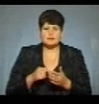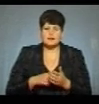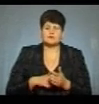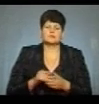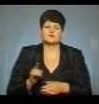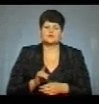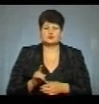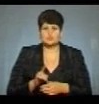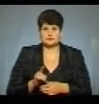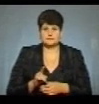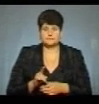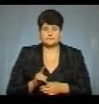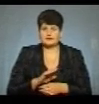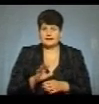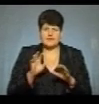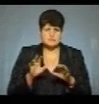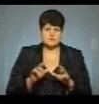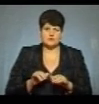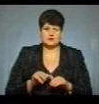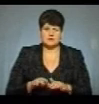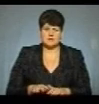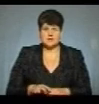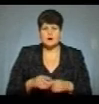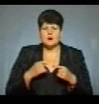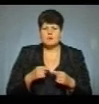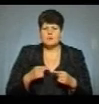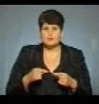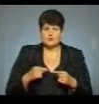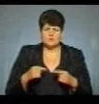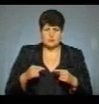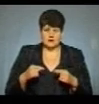щодо незаконних дій будь-яких